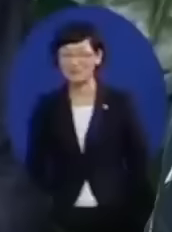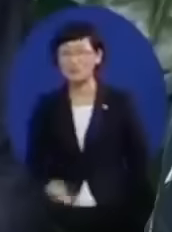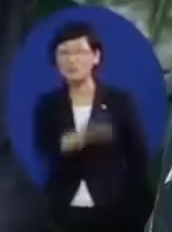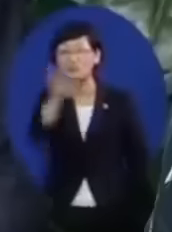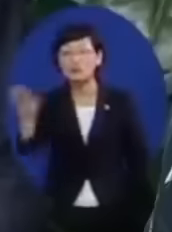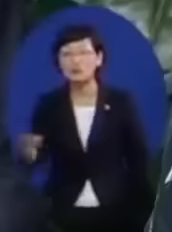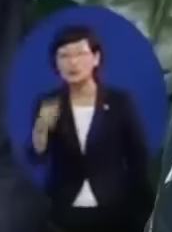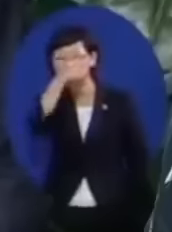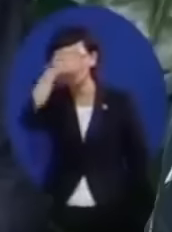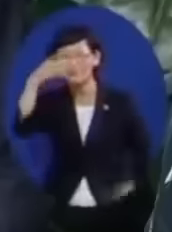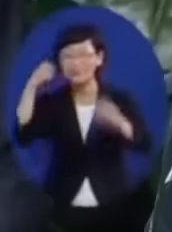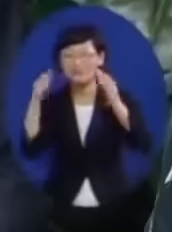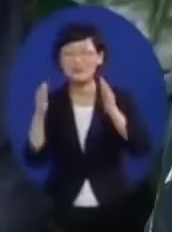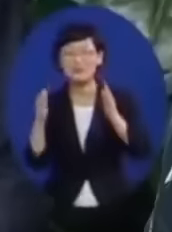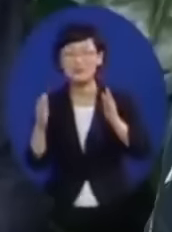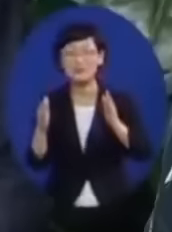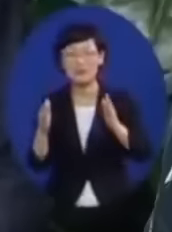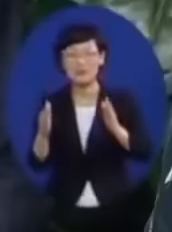우리를 일생에